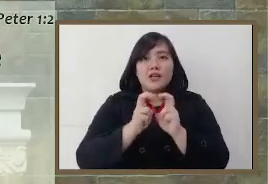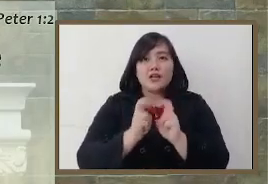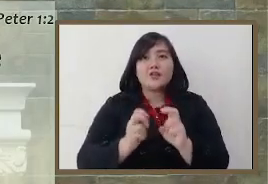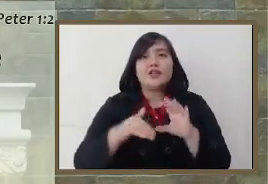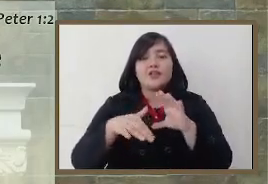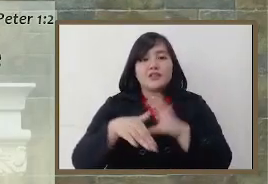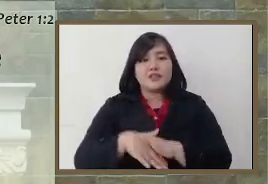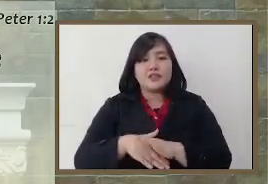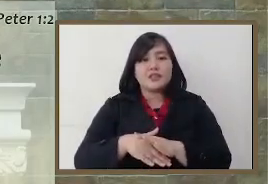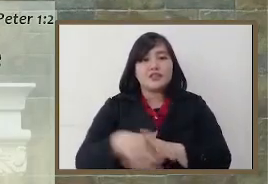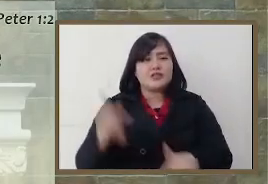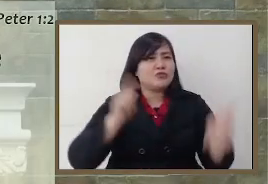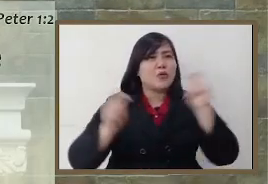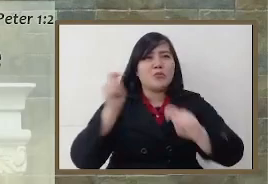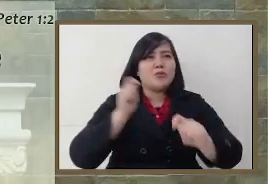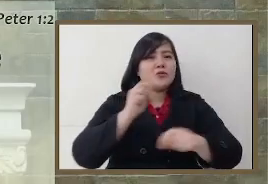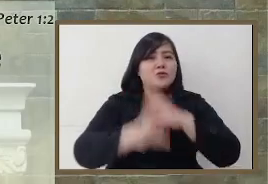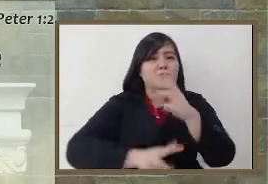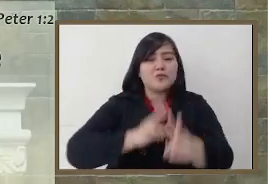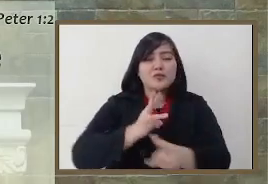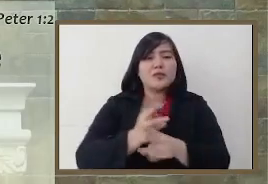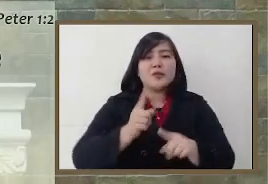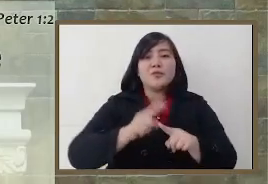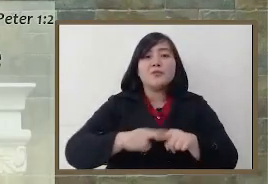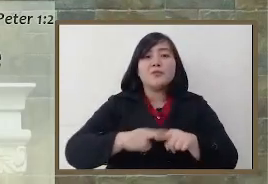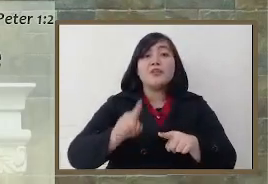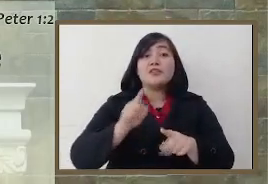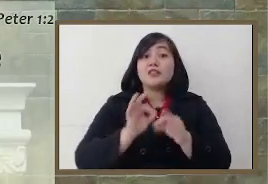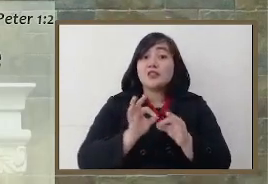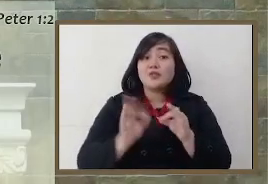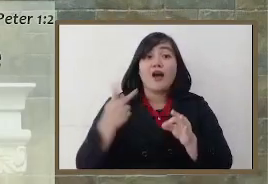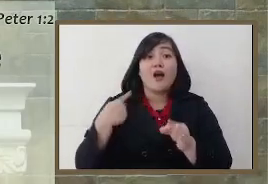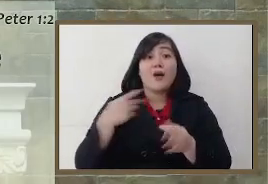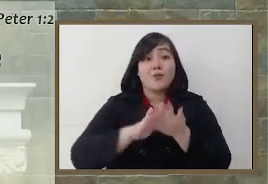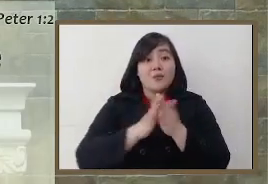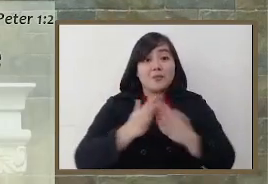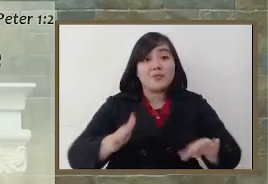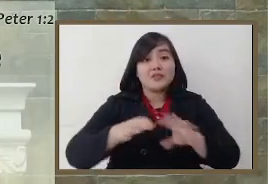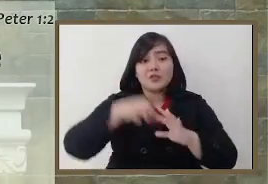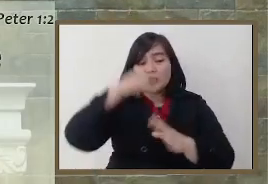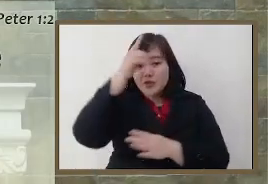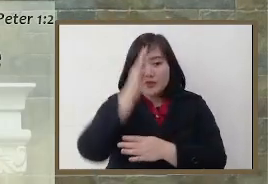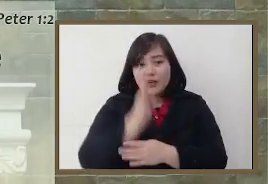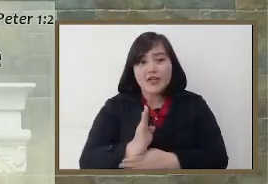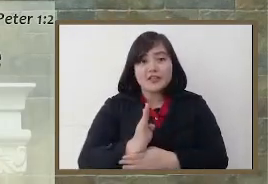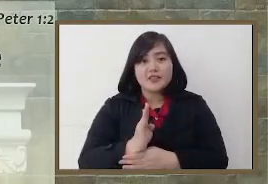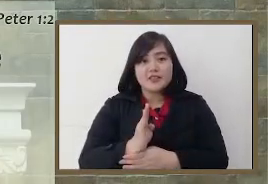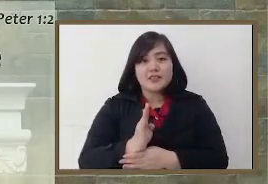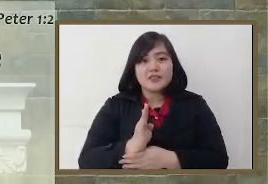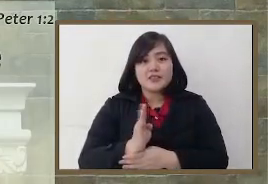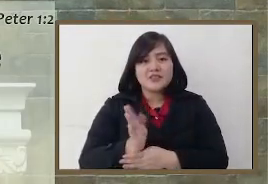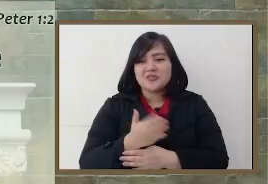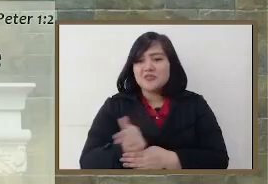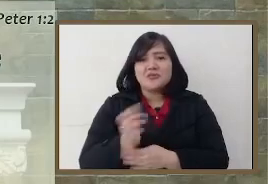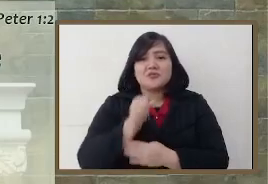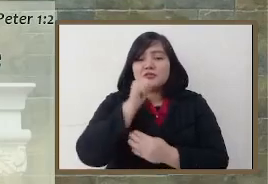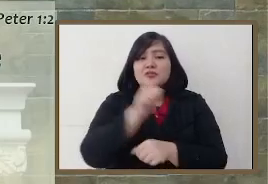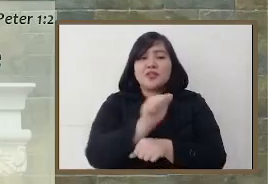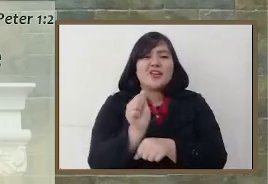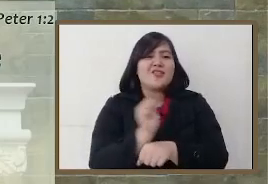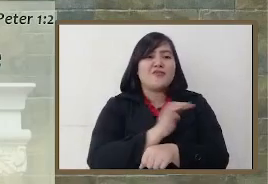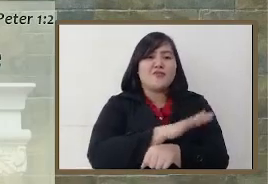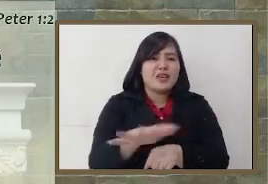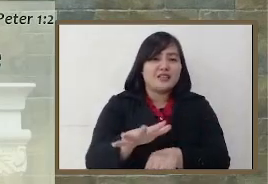ng kaguluhan ng mundong ito, pero pag may peace ka ng Diyos, kapatid, na hindi ka maapektuhan ng kaguluhan